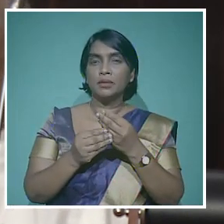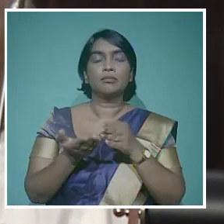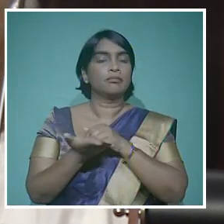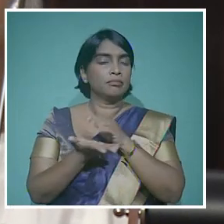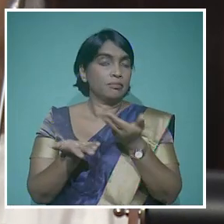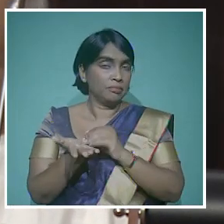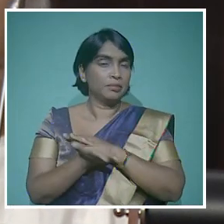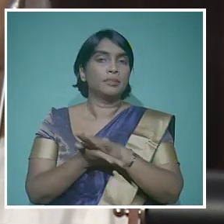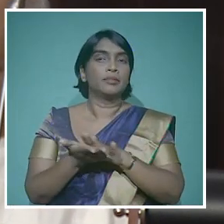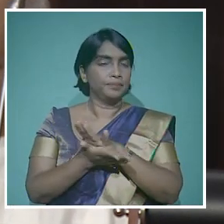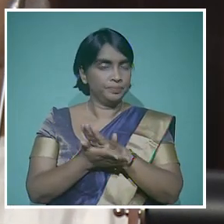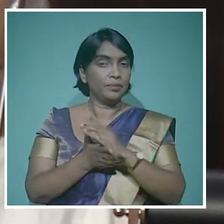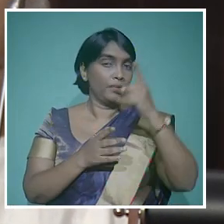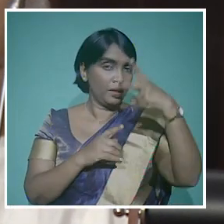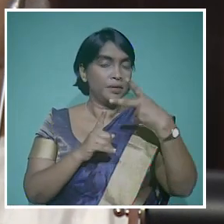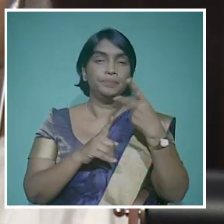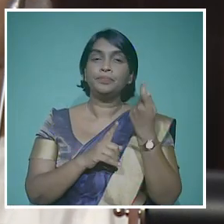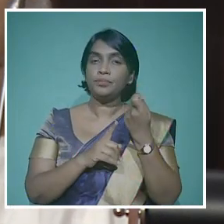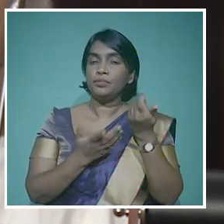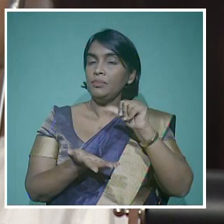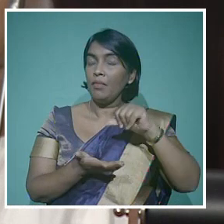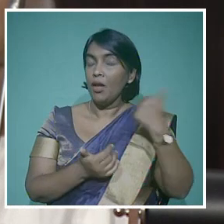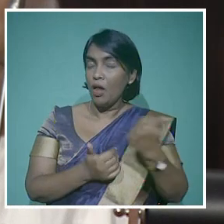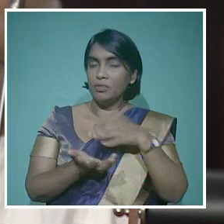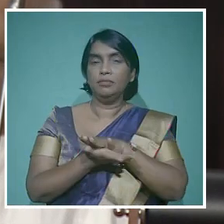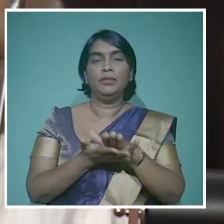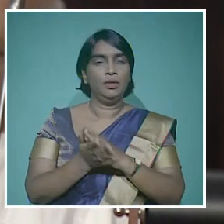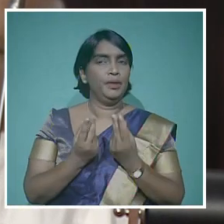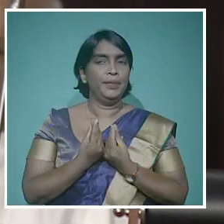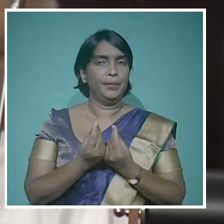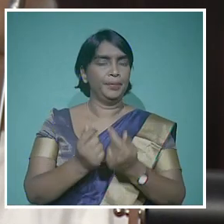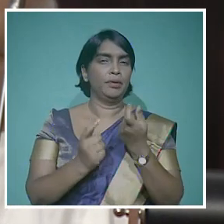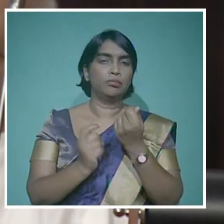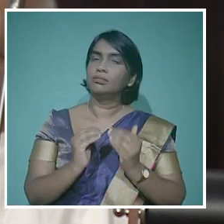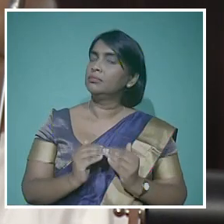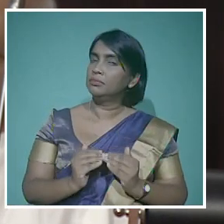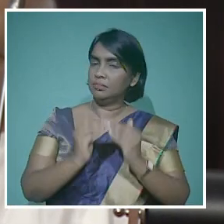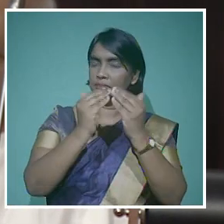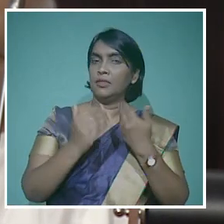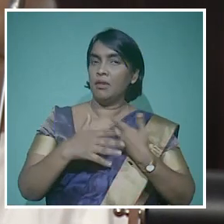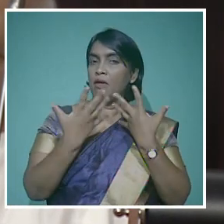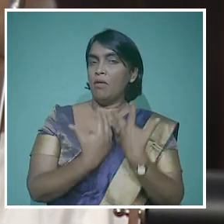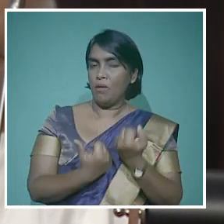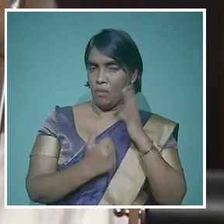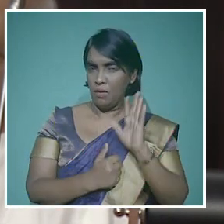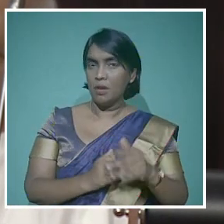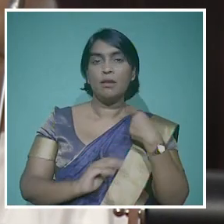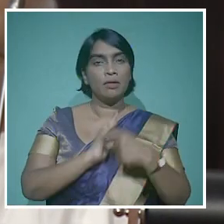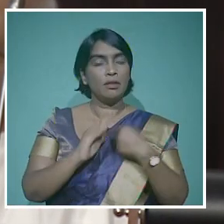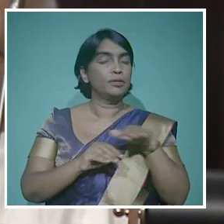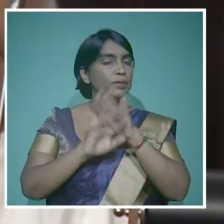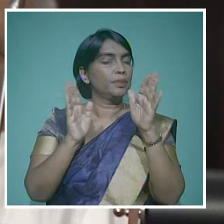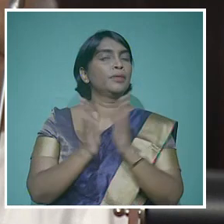ප්‍රතිසංවිධාන. දෙවැන්න ආර්ථික නවීකරණය. ශීඝ්‍ර ආර්ථික වර්ධනයක් අප අත්පත් කර ගත යුතුයි. රටේ